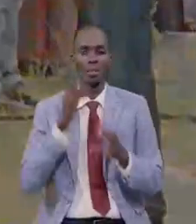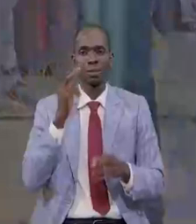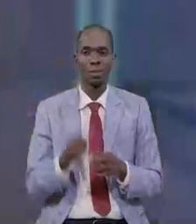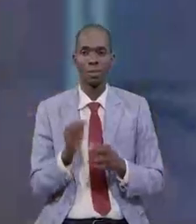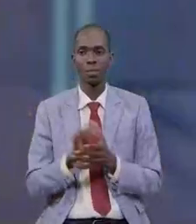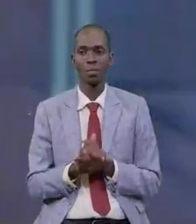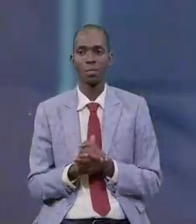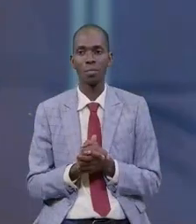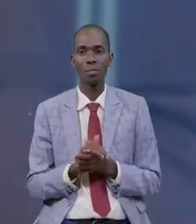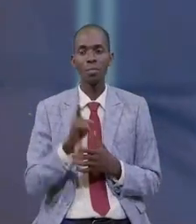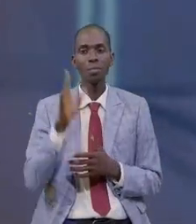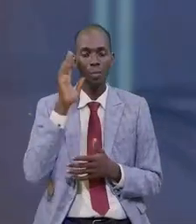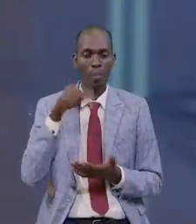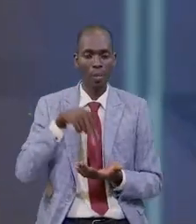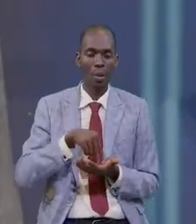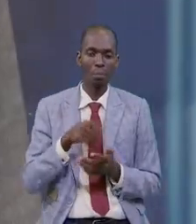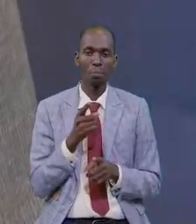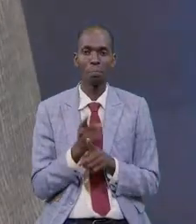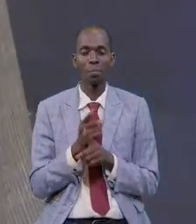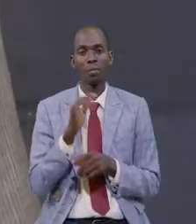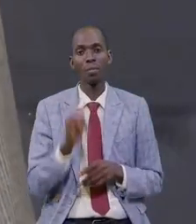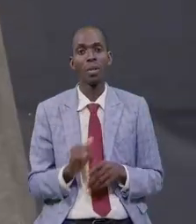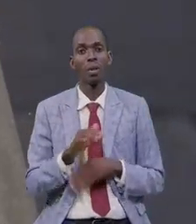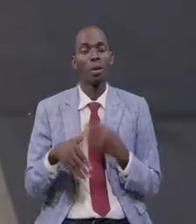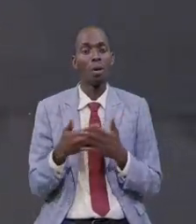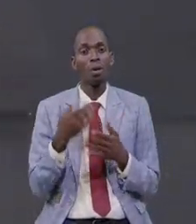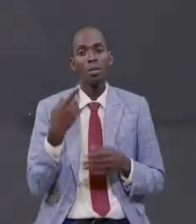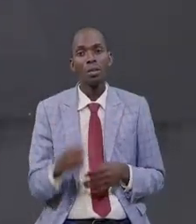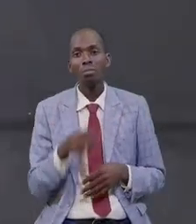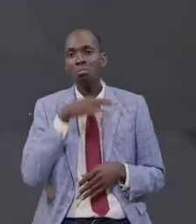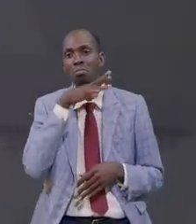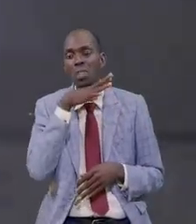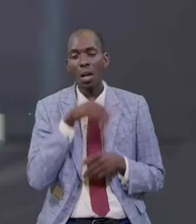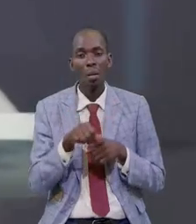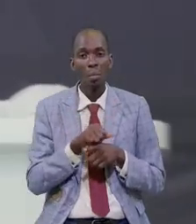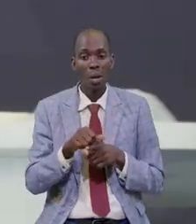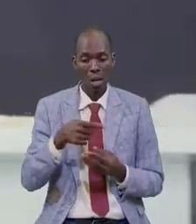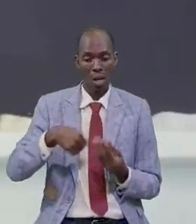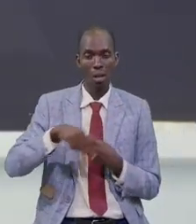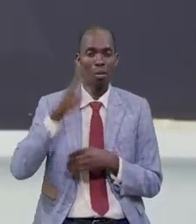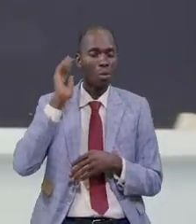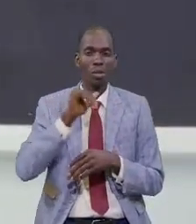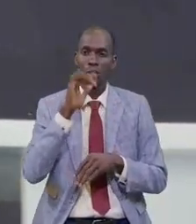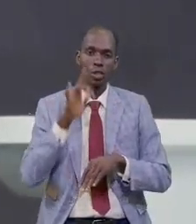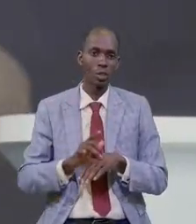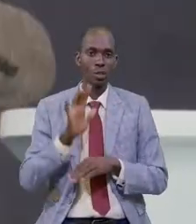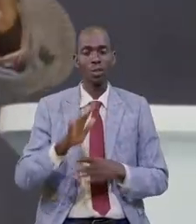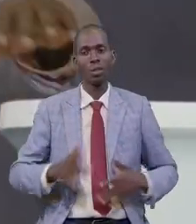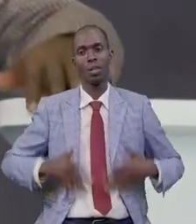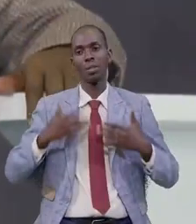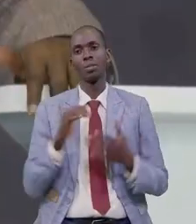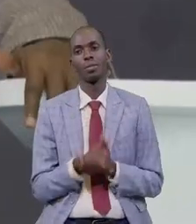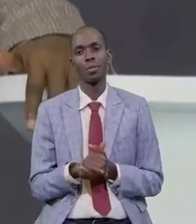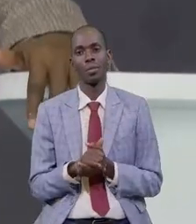distinguer tu vas tenir droit toute la corruption autour ne va pas toucher ta